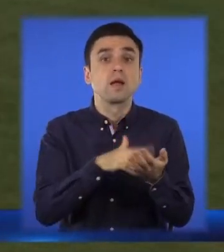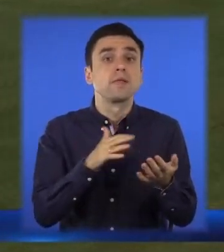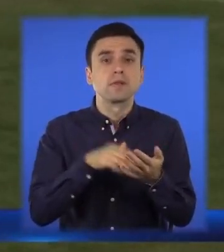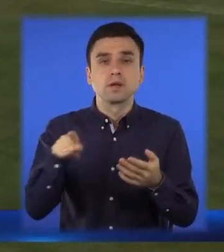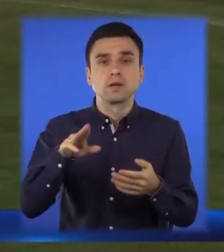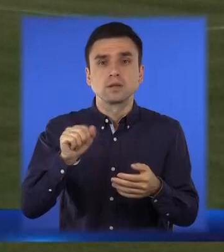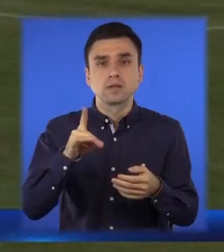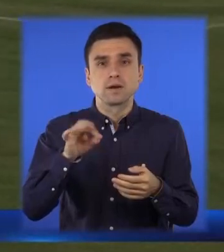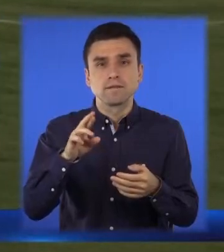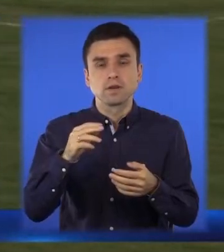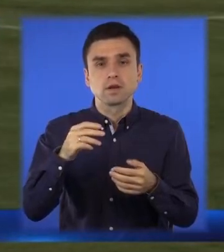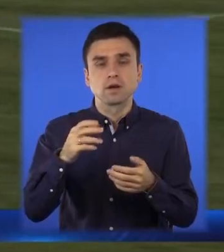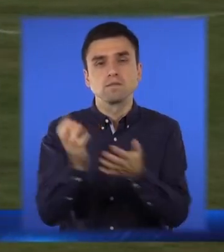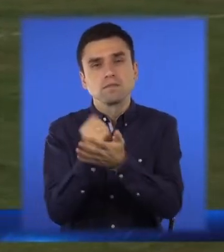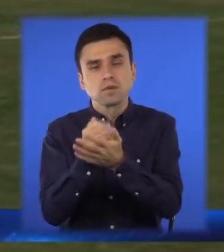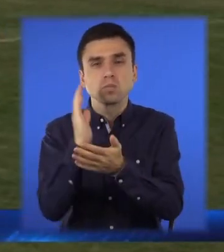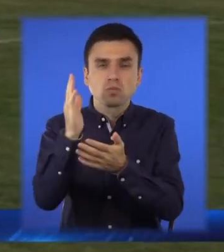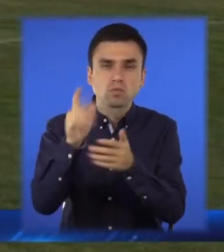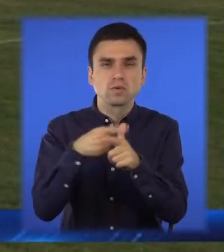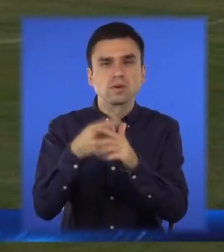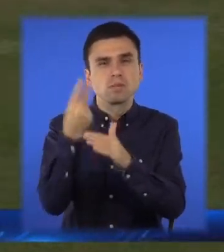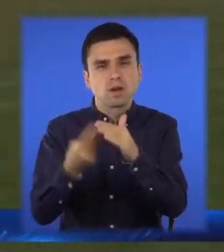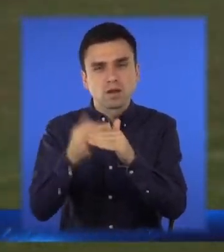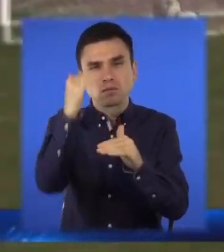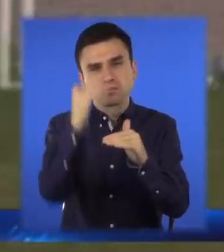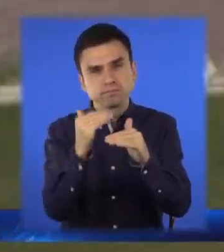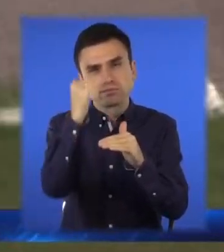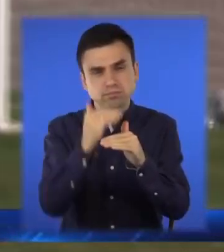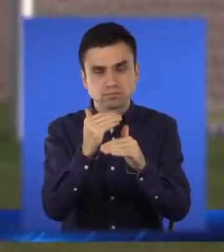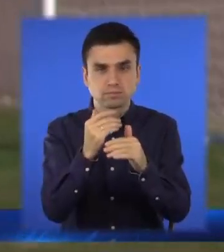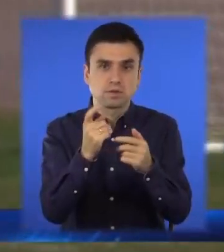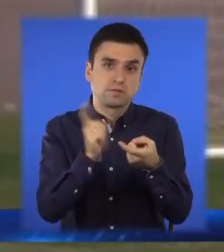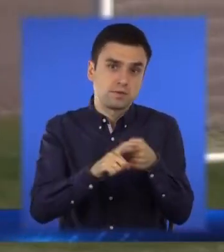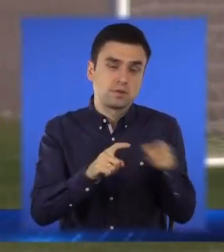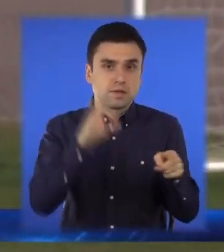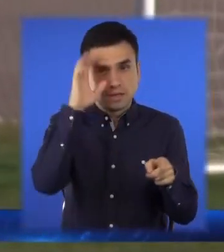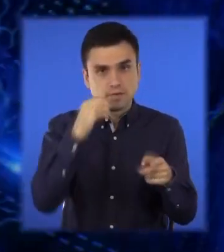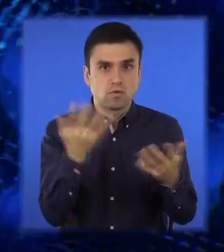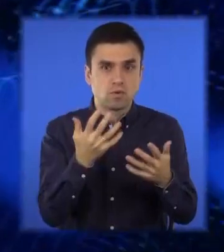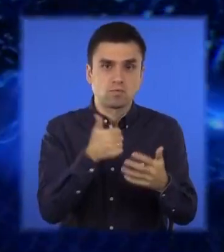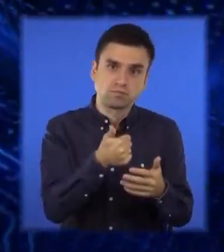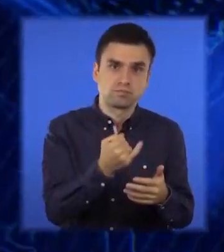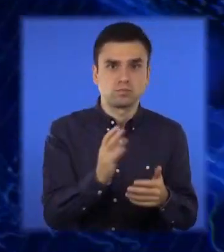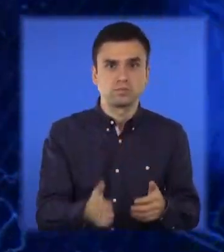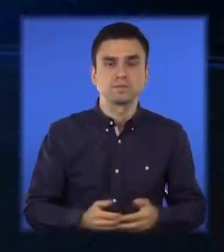На якому місці опиниться наш футбольний клуб, залежить від того, як зіграють опоненти.